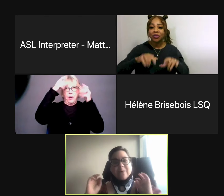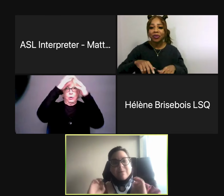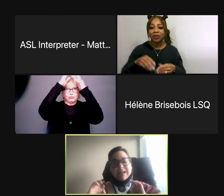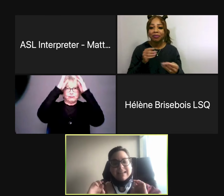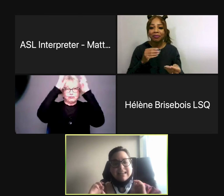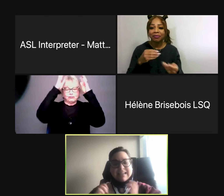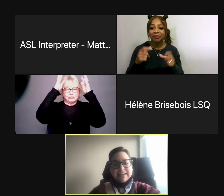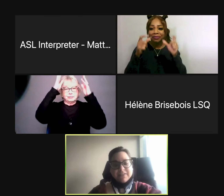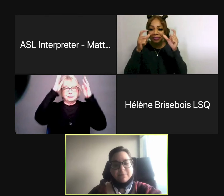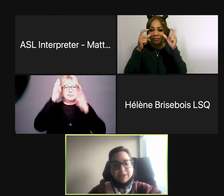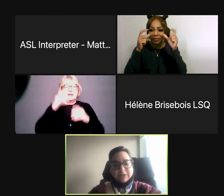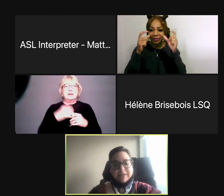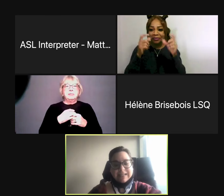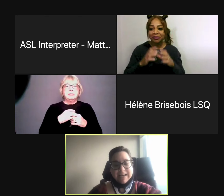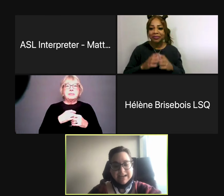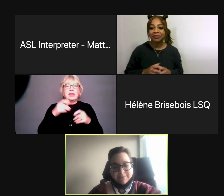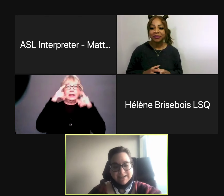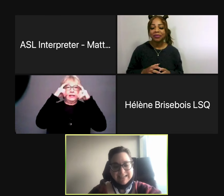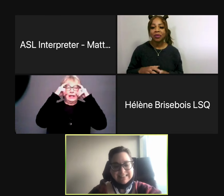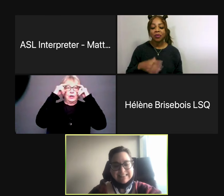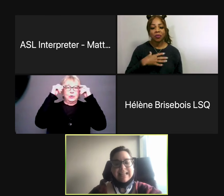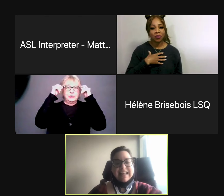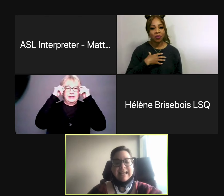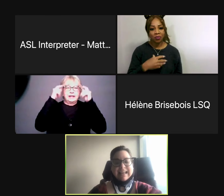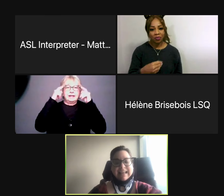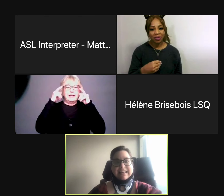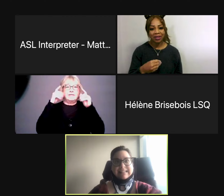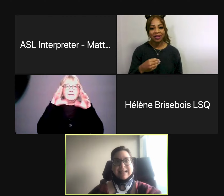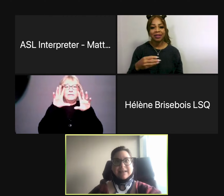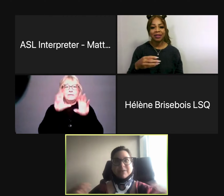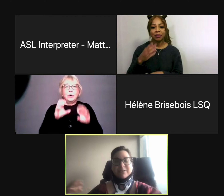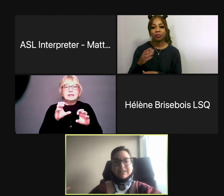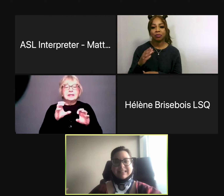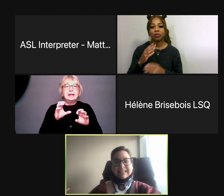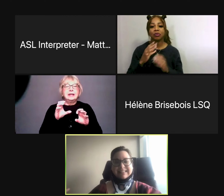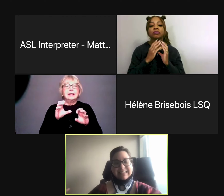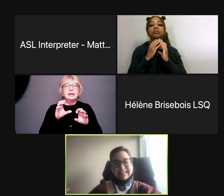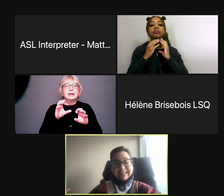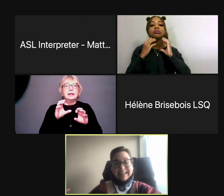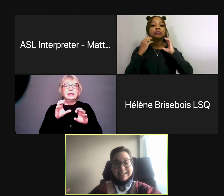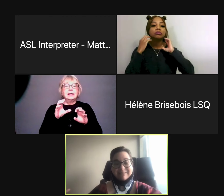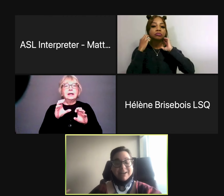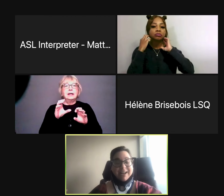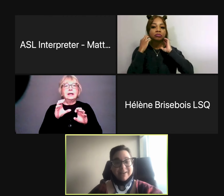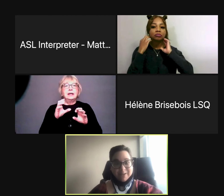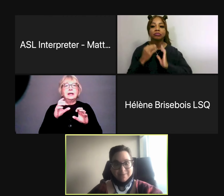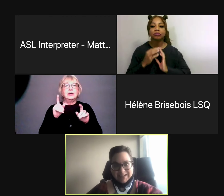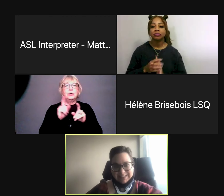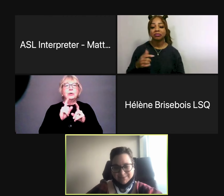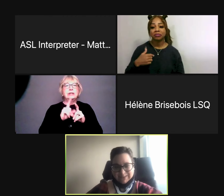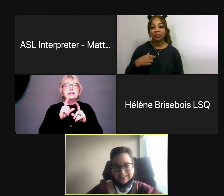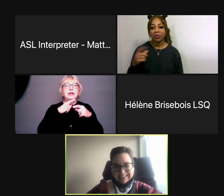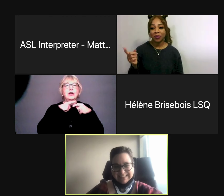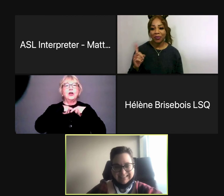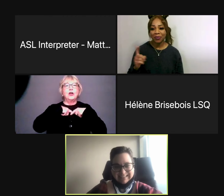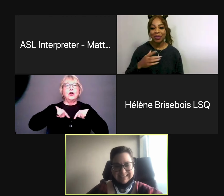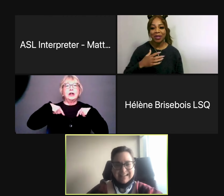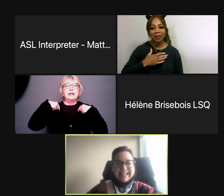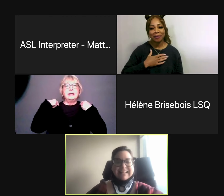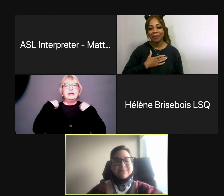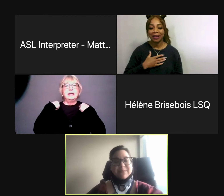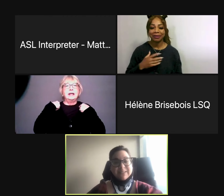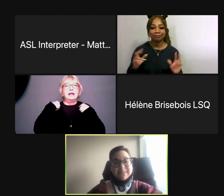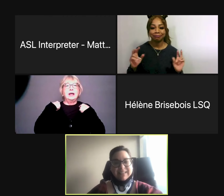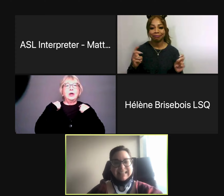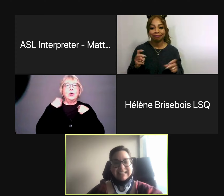Je porte des lunettes en plastique foncées et un collier bleu, un